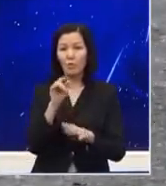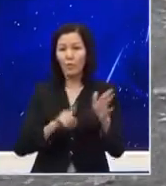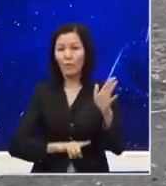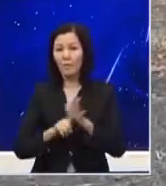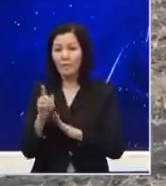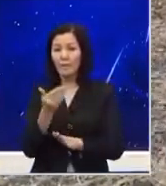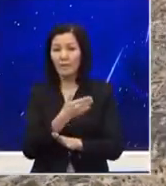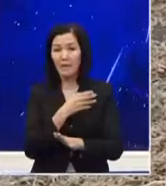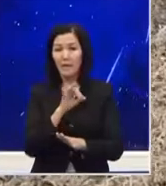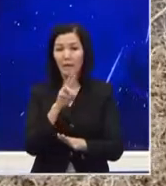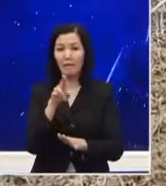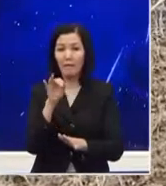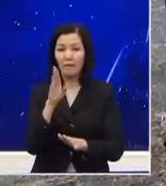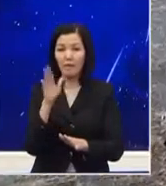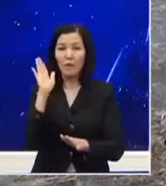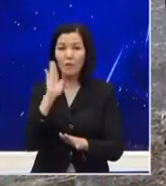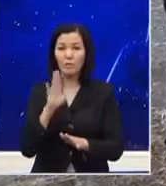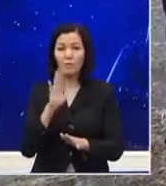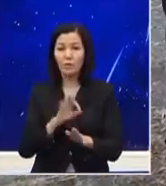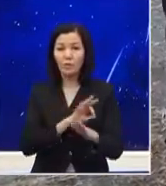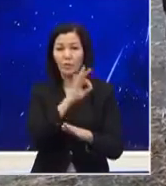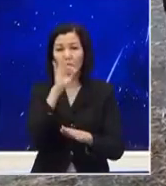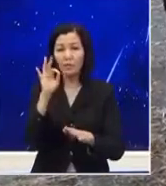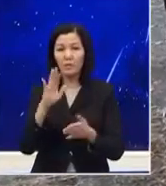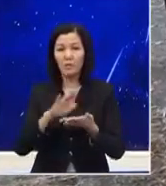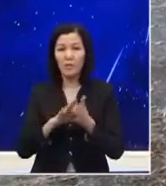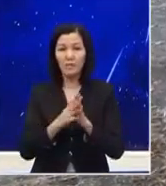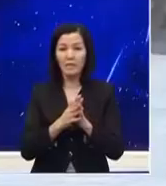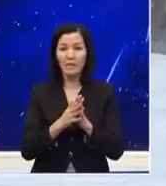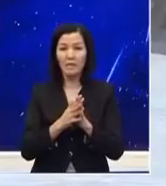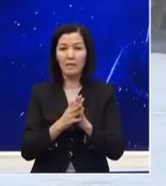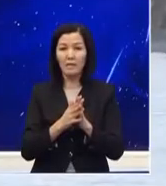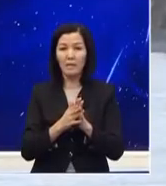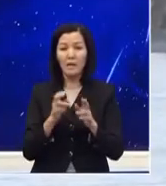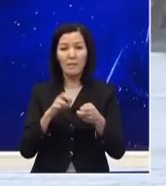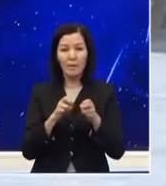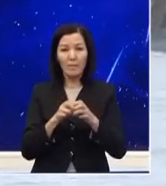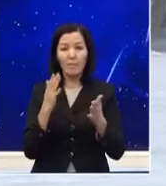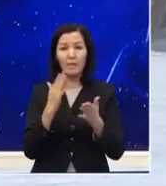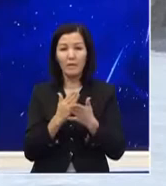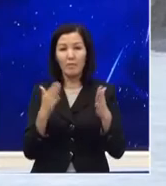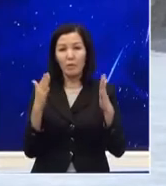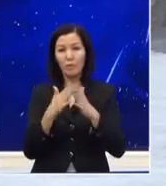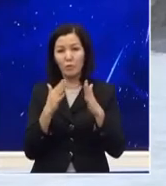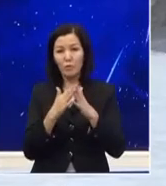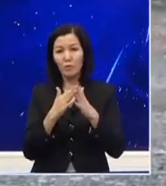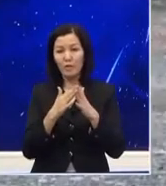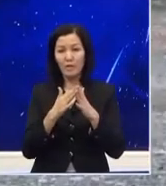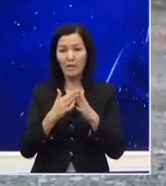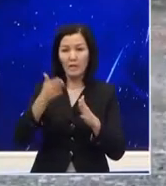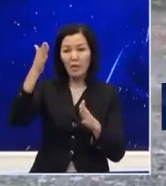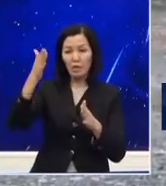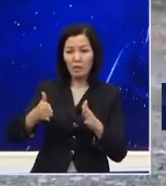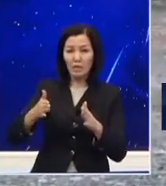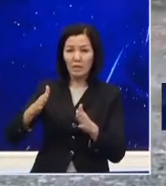Ал алда берген ақсақал көлдің шығыш жағындағы ахуалдың мәз еместігін айтады. Үйлер жардың жиегінде. Жар